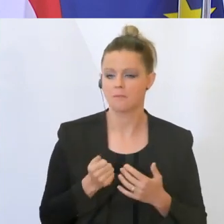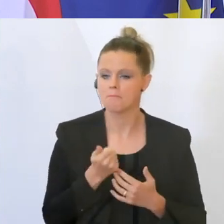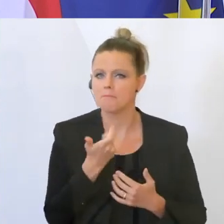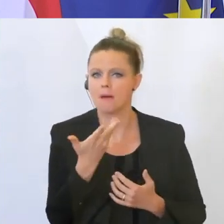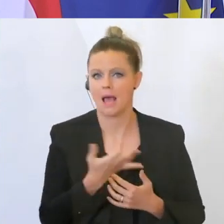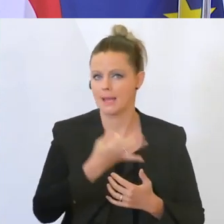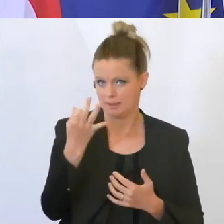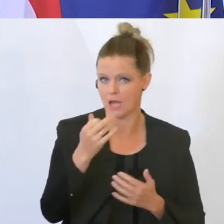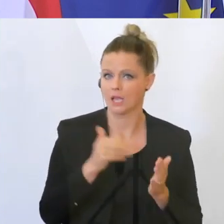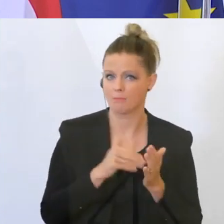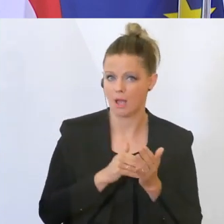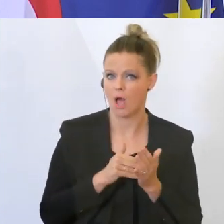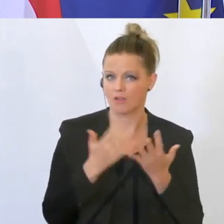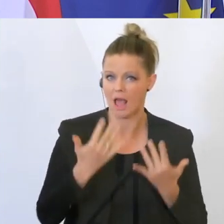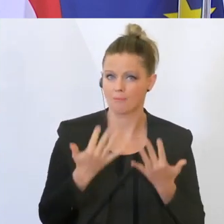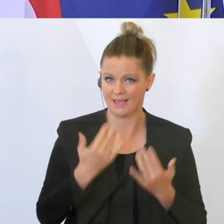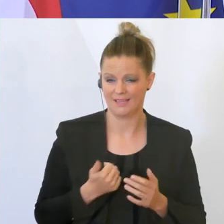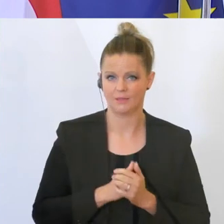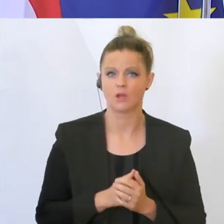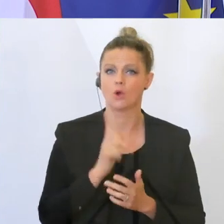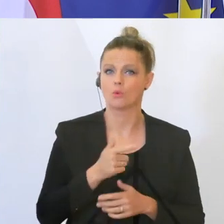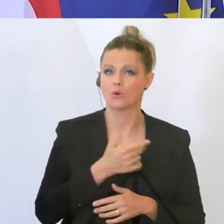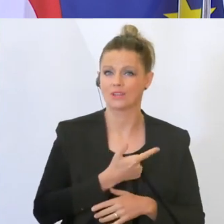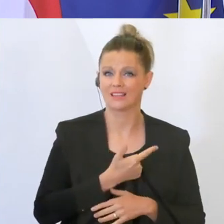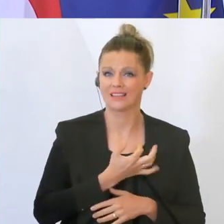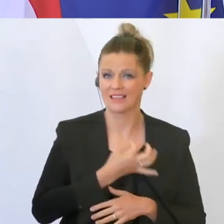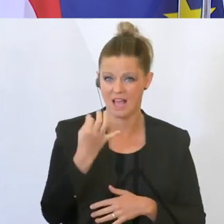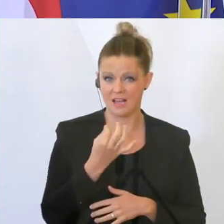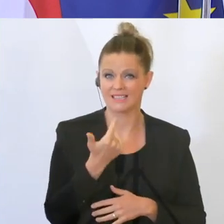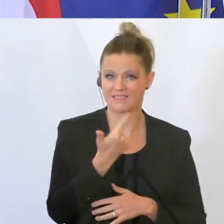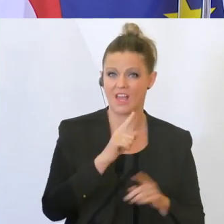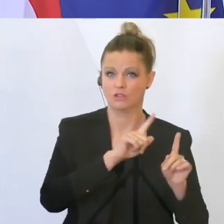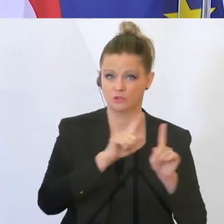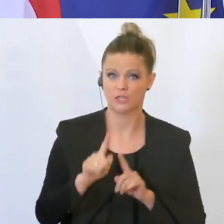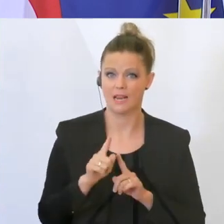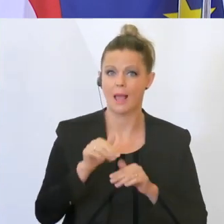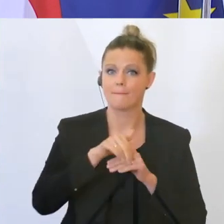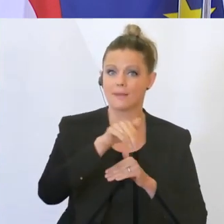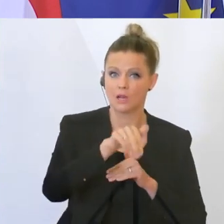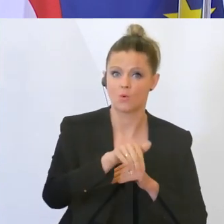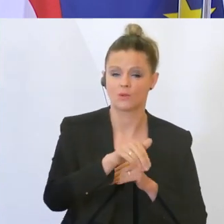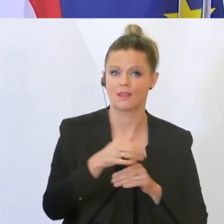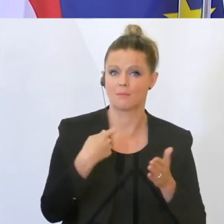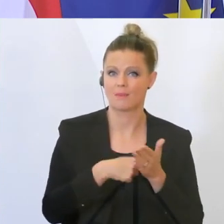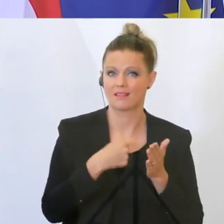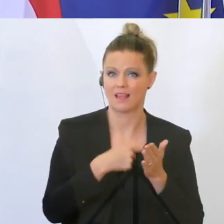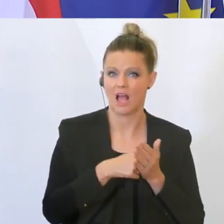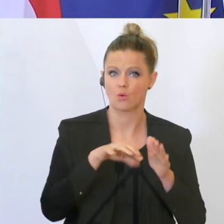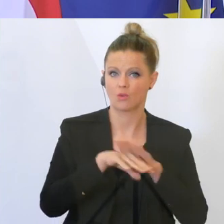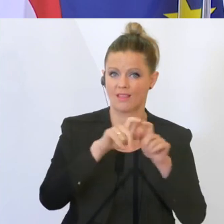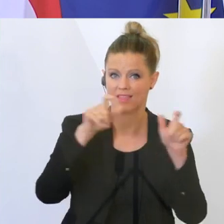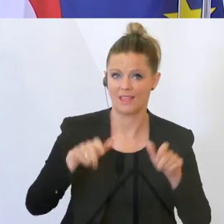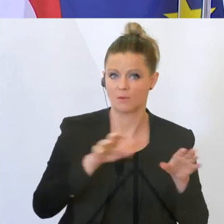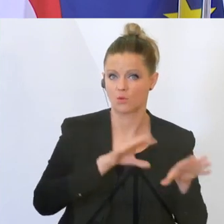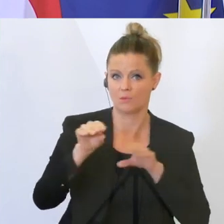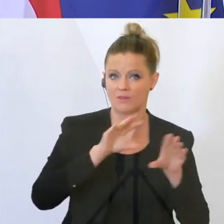Tagen. Unter jeden Tag werden zweistellige Millionenbeträge an die österreichischen Unternehmen überwiesen. Das bedeutet, dass